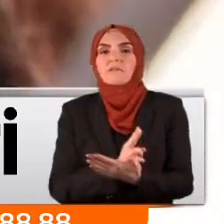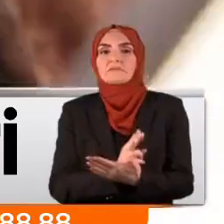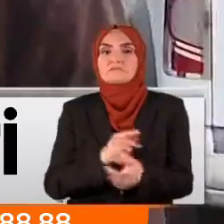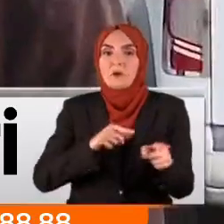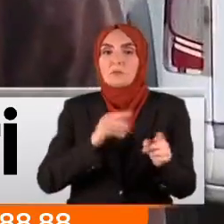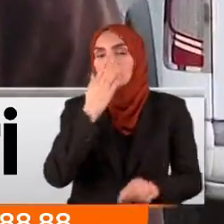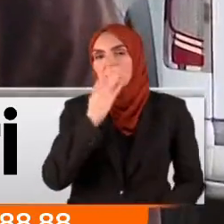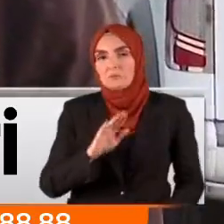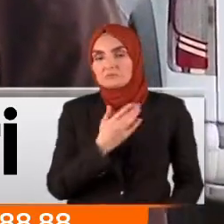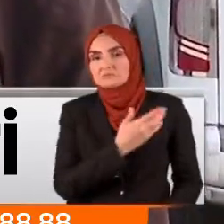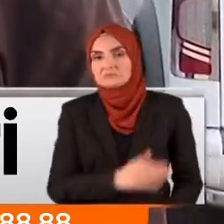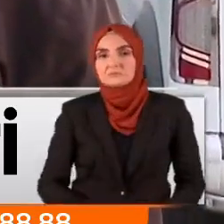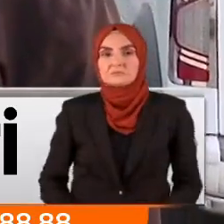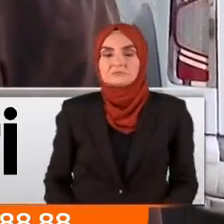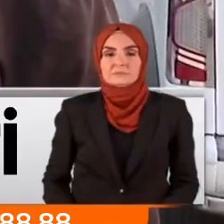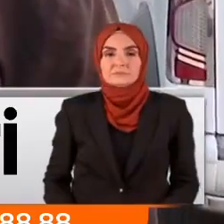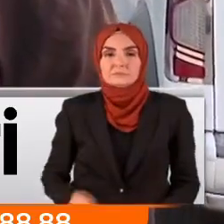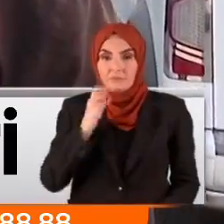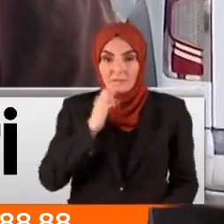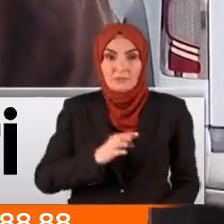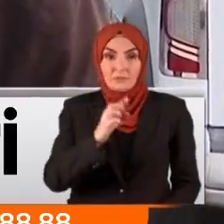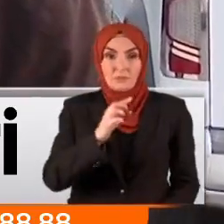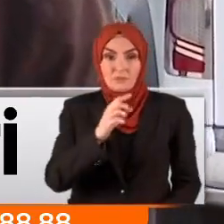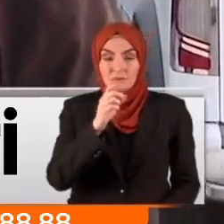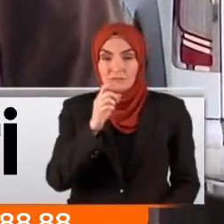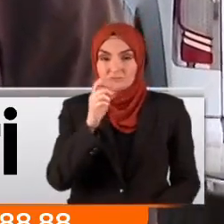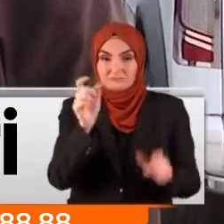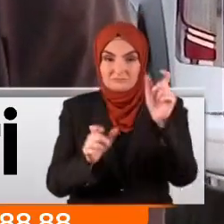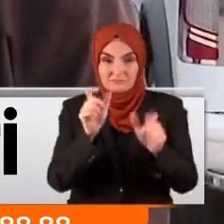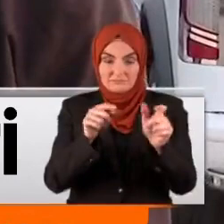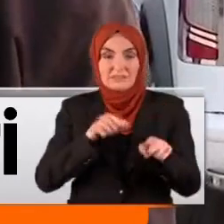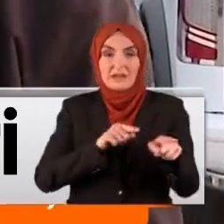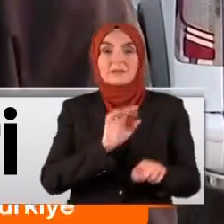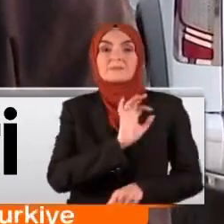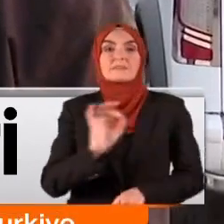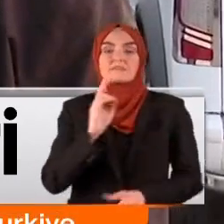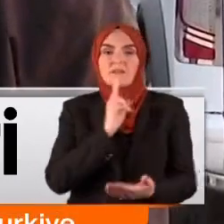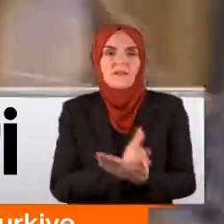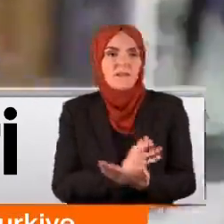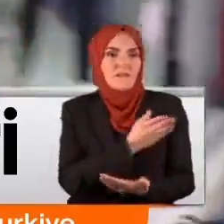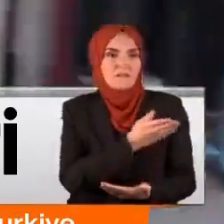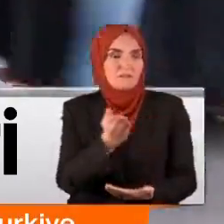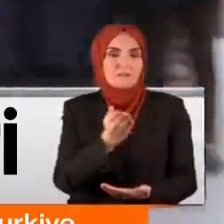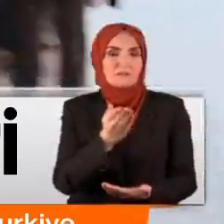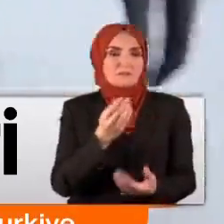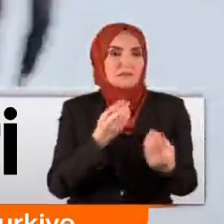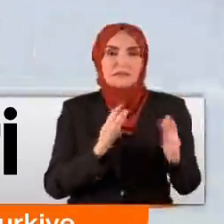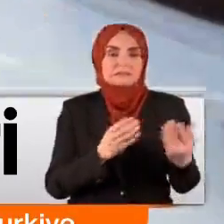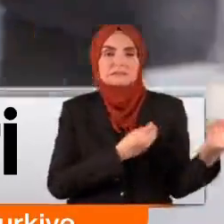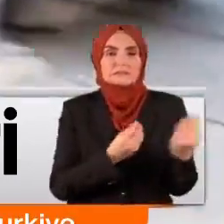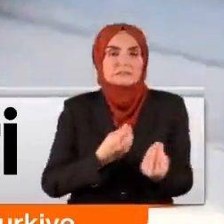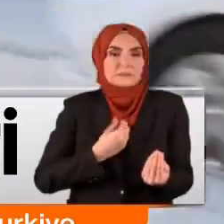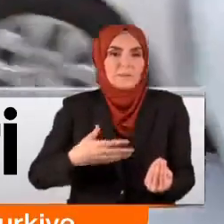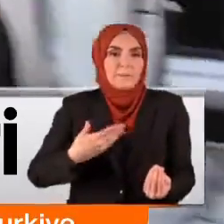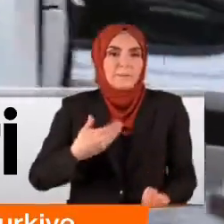haksız çıktı. Dolandırıcılar bu şekilde bir takipsizlik kararı nasıl verilebiliyor? Ben bunun cevabını çok merak ediyorum. Ali Orak ve avukatı bu